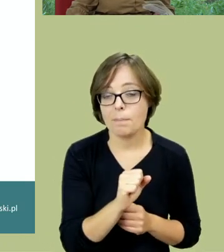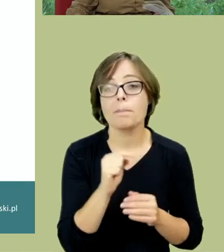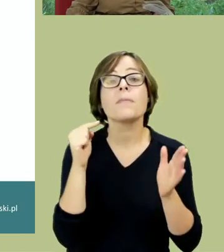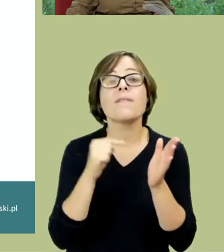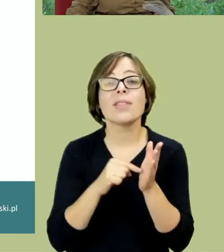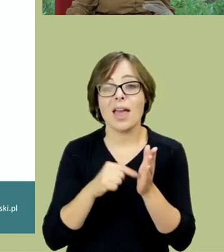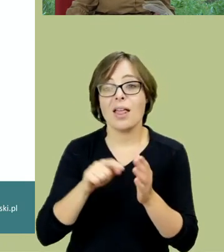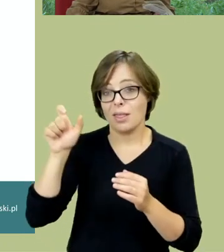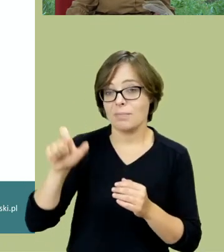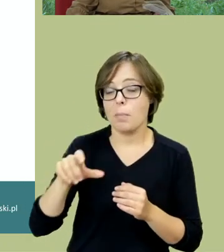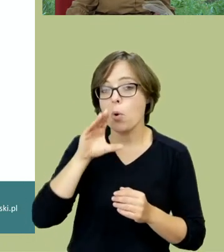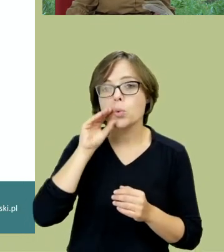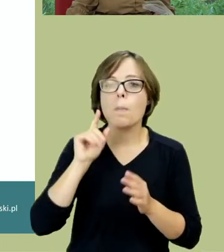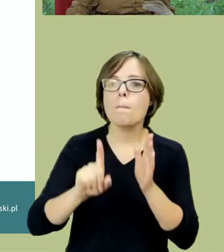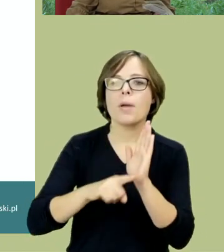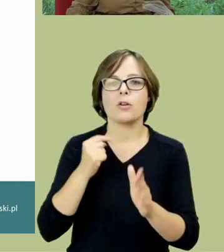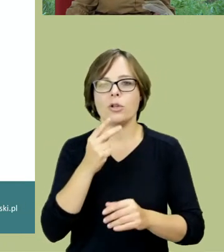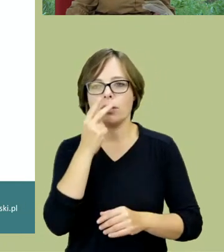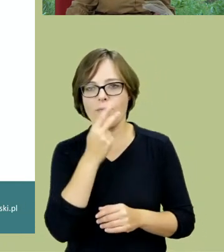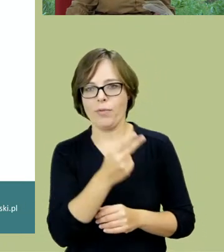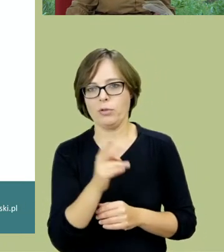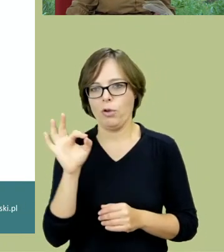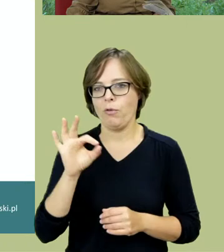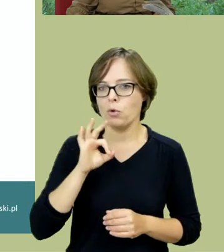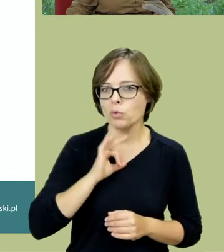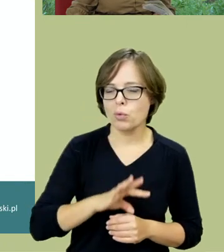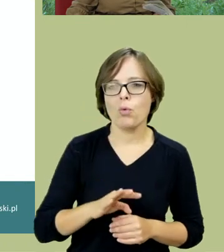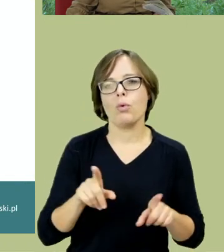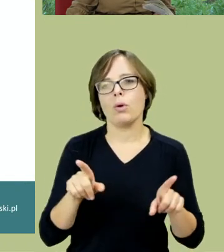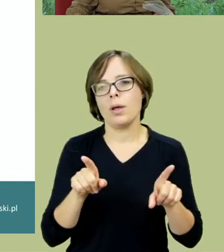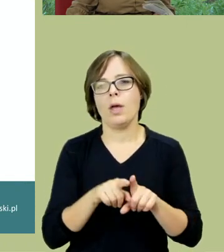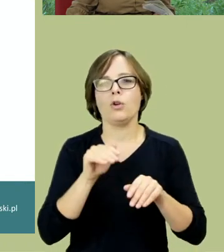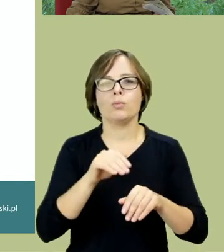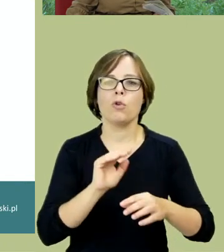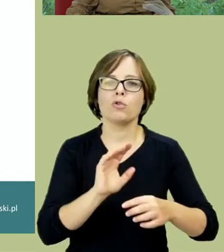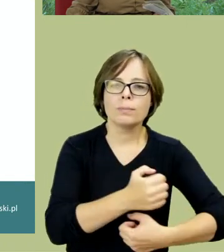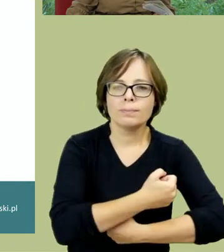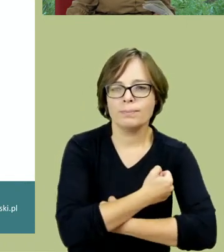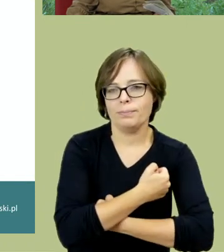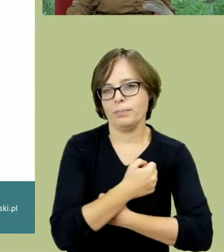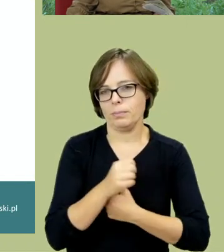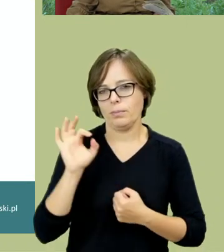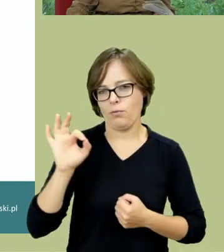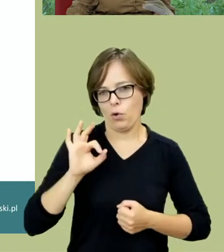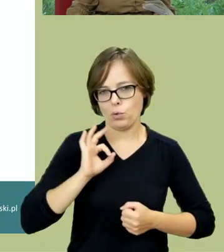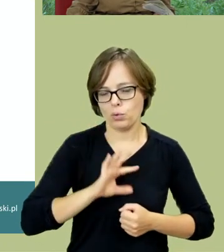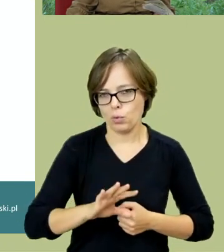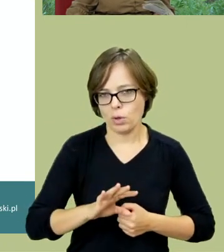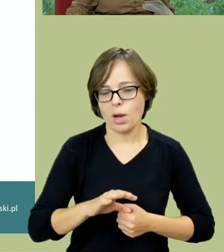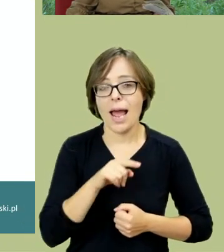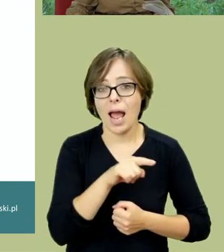mógł zobaczyć, wziąć na ręce swoją córkę, która